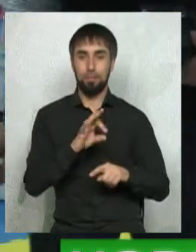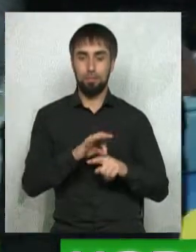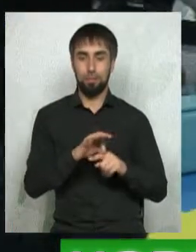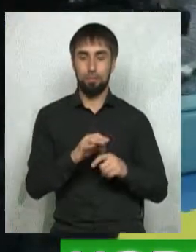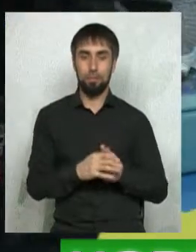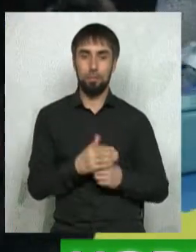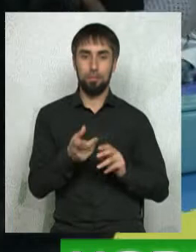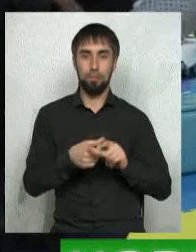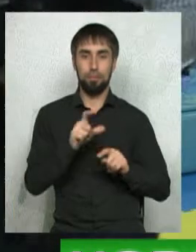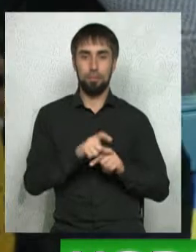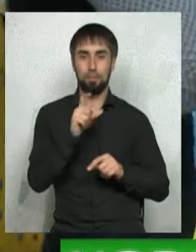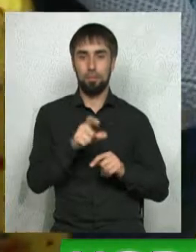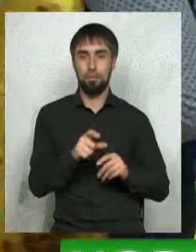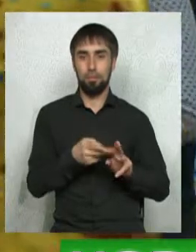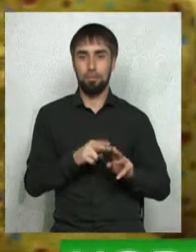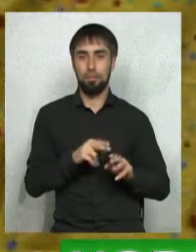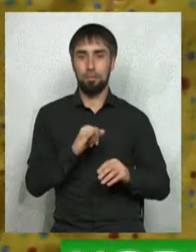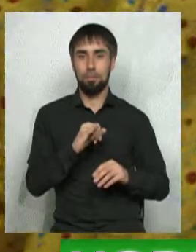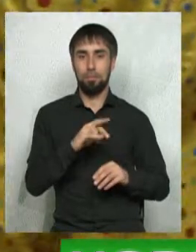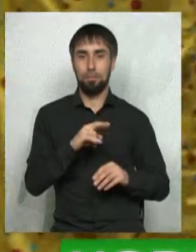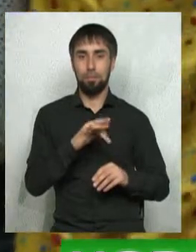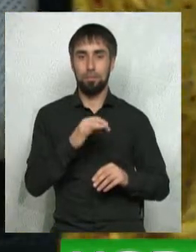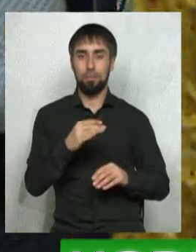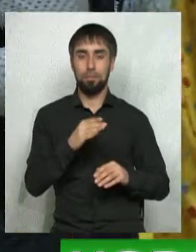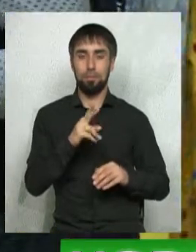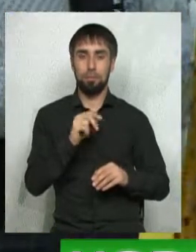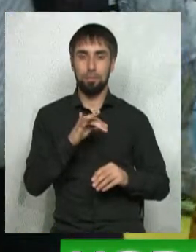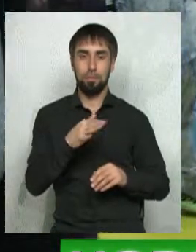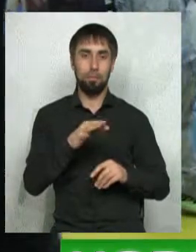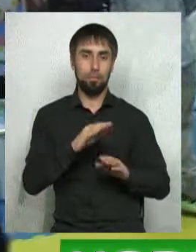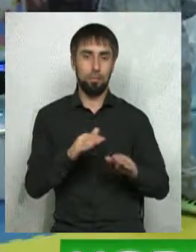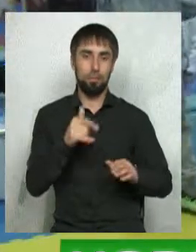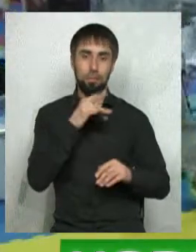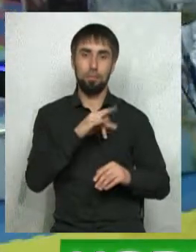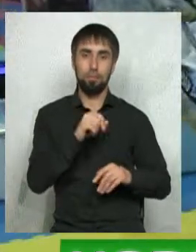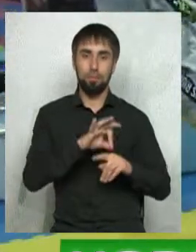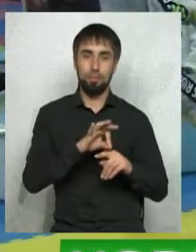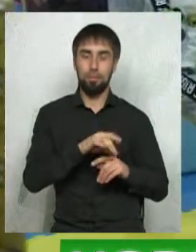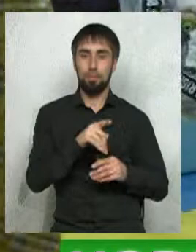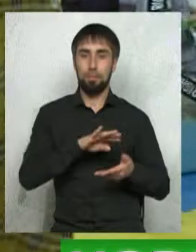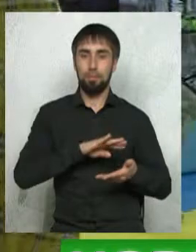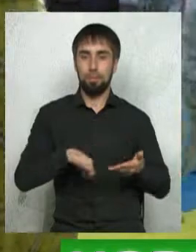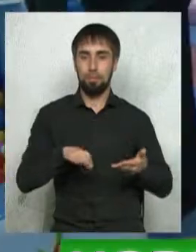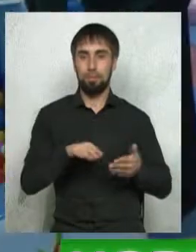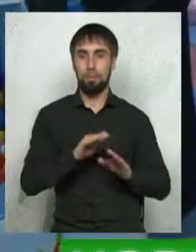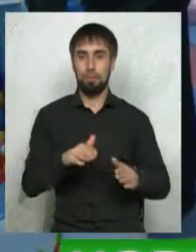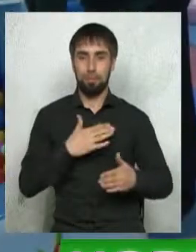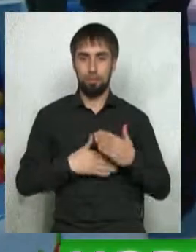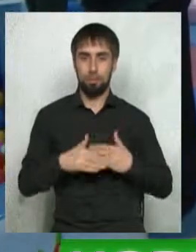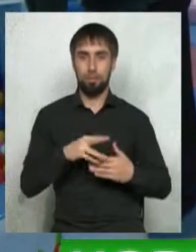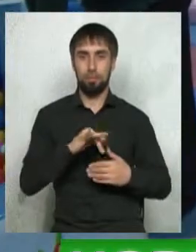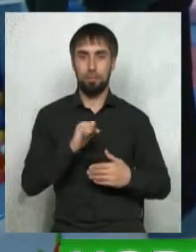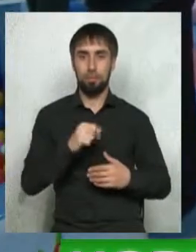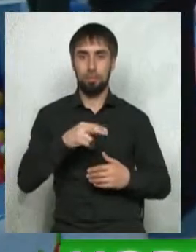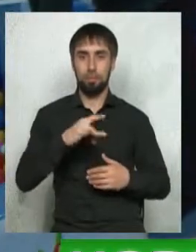заболеваниями, это очень уязвимая категория детей, которые из-за болезни лишены детских радостей. Муса